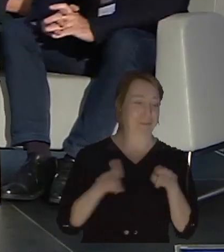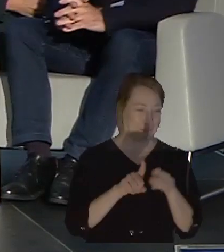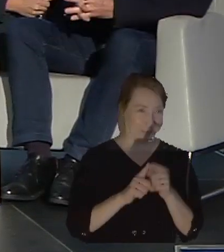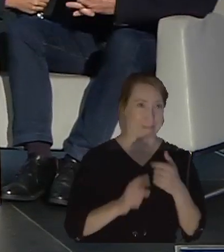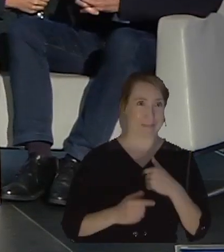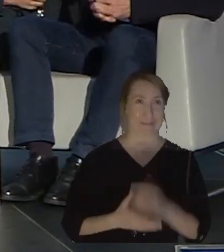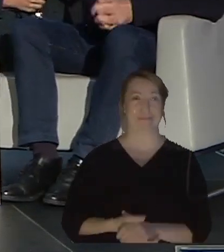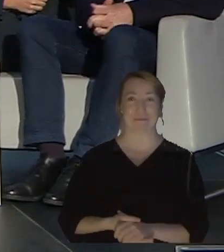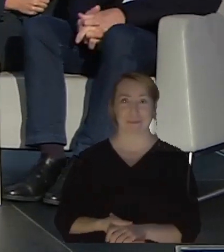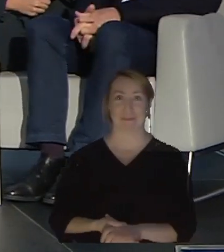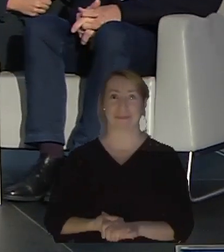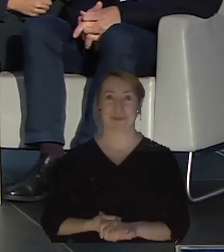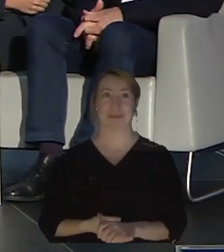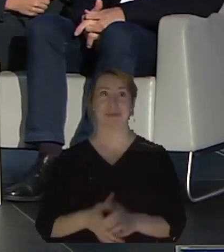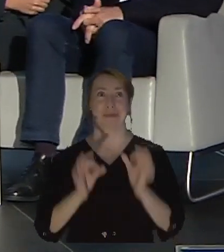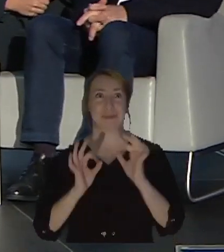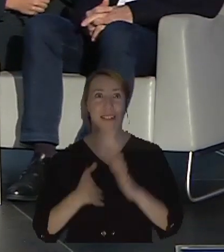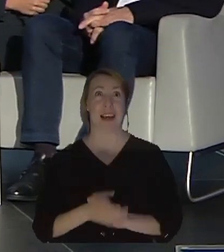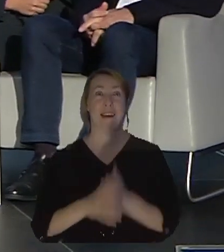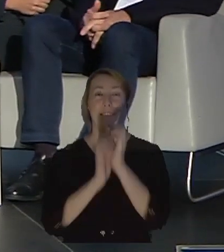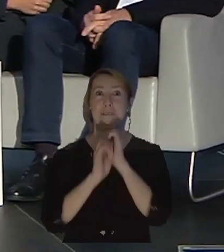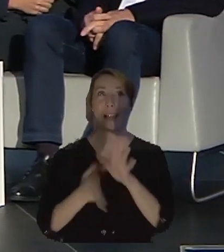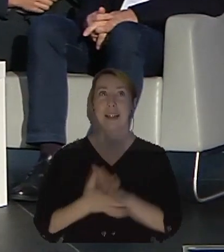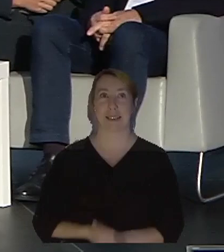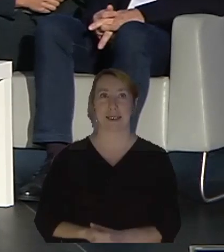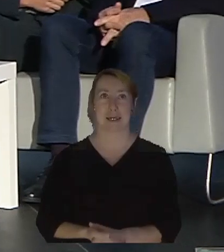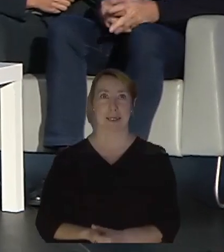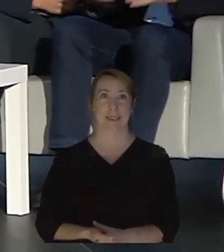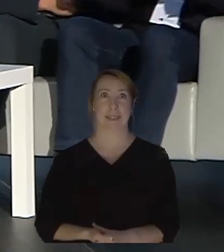tak. No dobrze, to wyjaśniajmy.